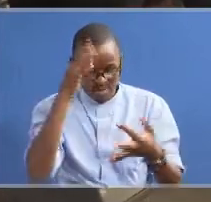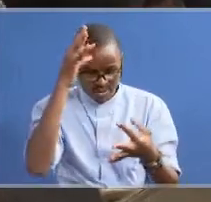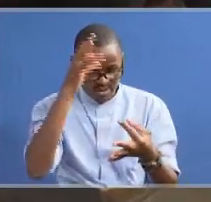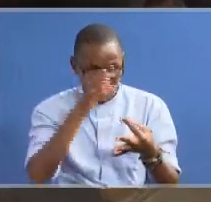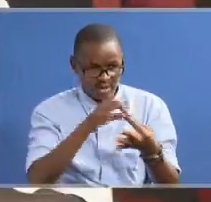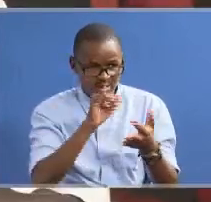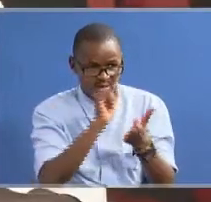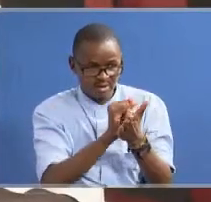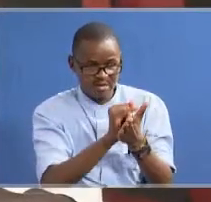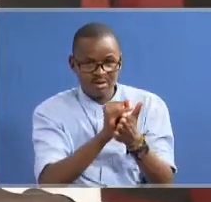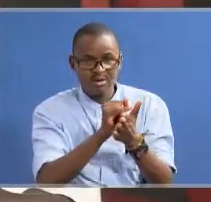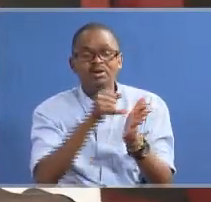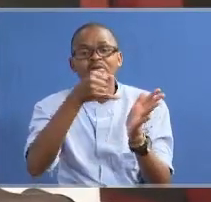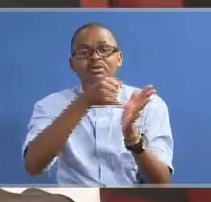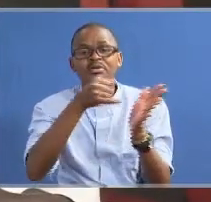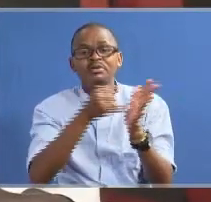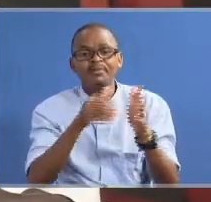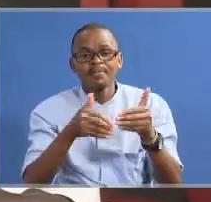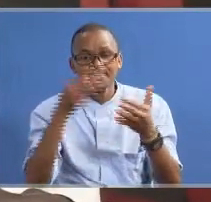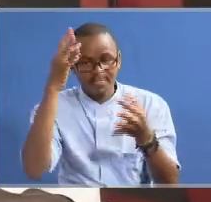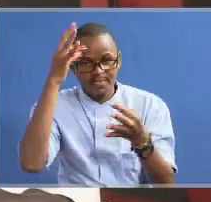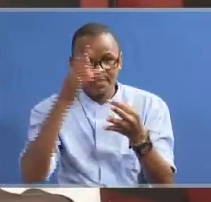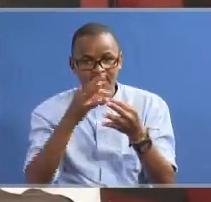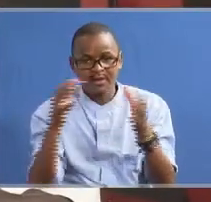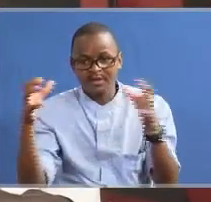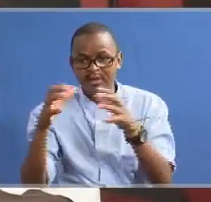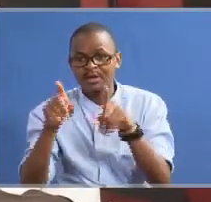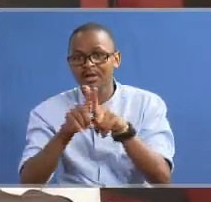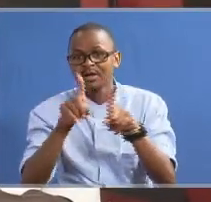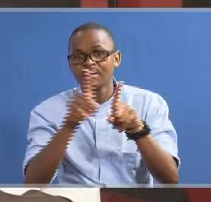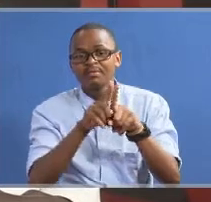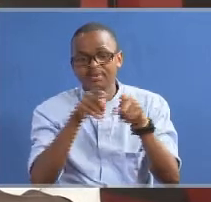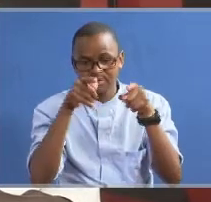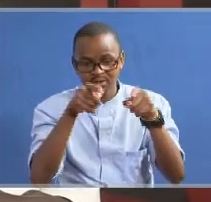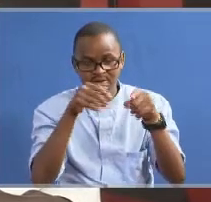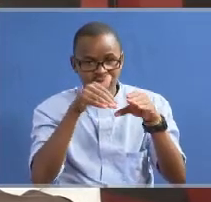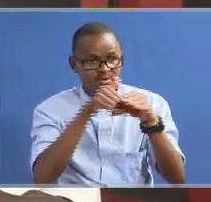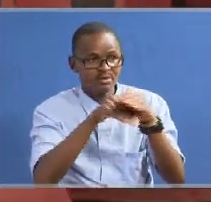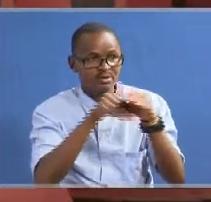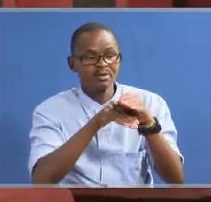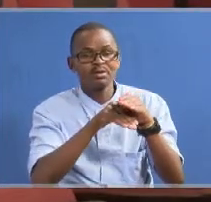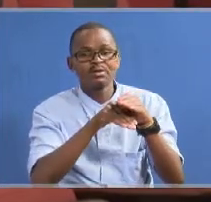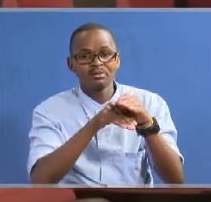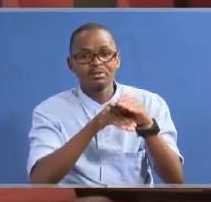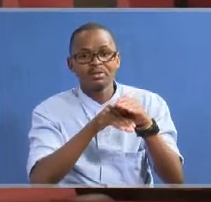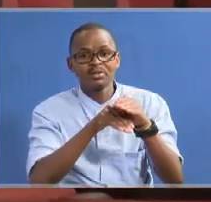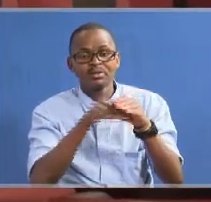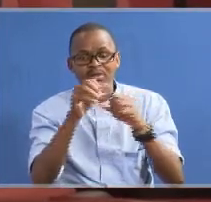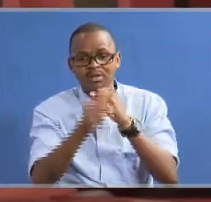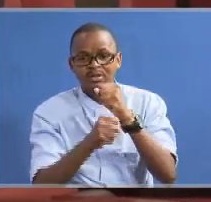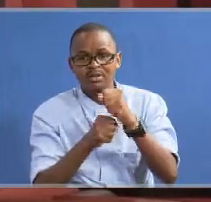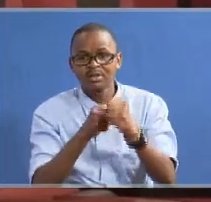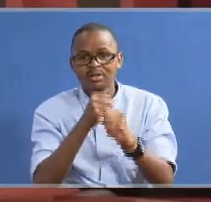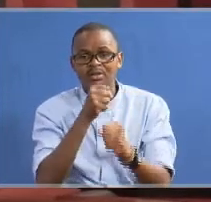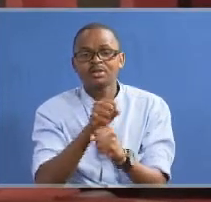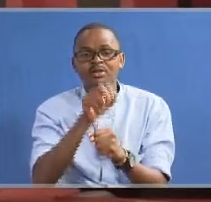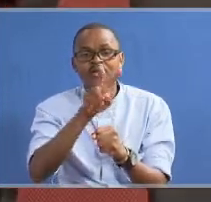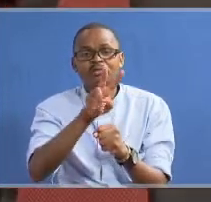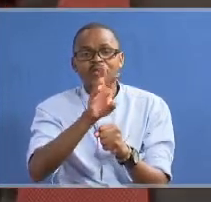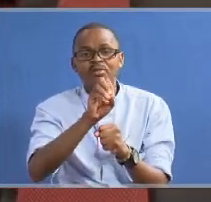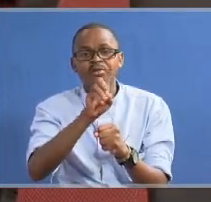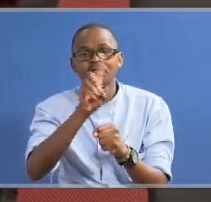ambayo yatachangia katika kutoa uamuzi wa kijamii kama ilivyodokezwa katika katiba ya Kenya mwaka